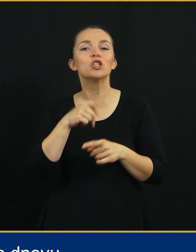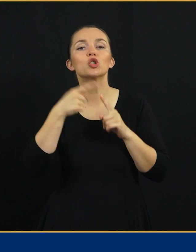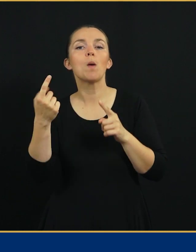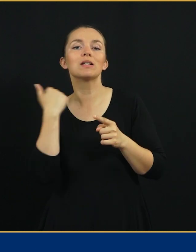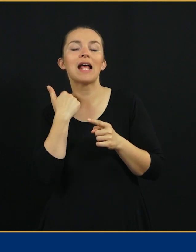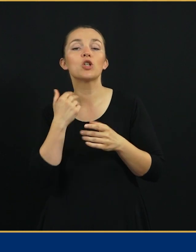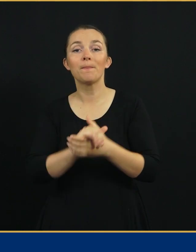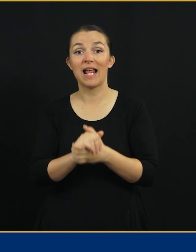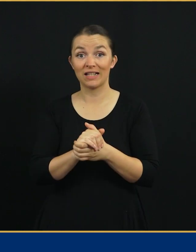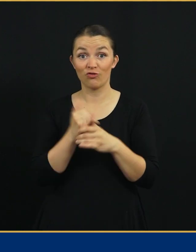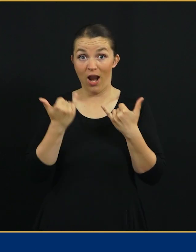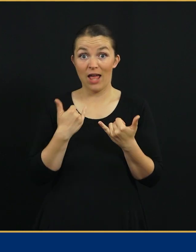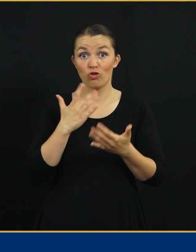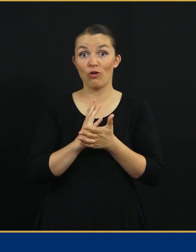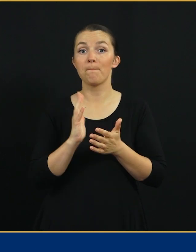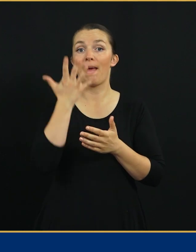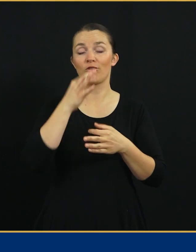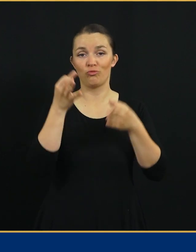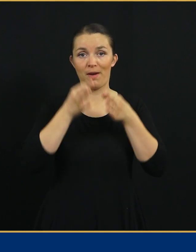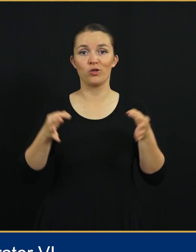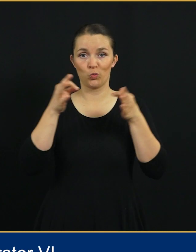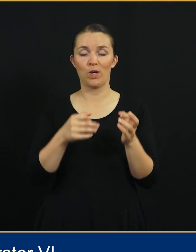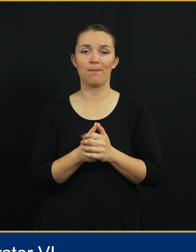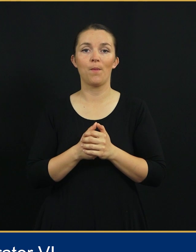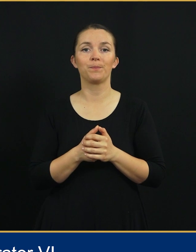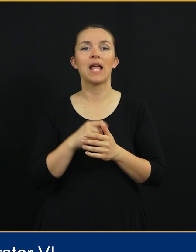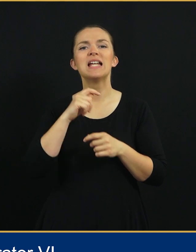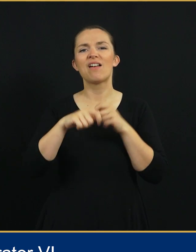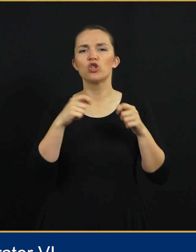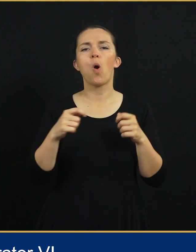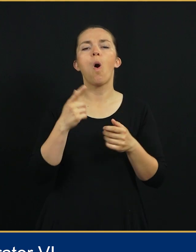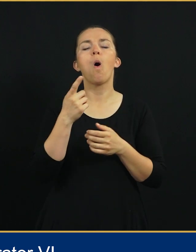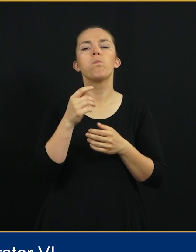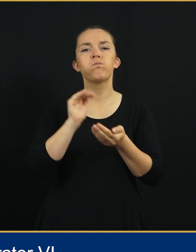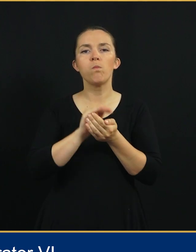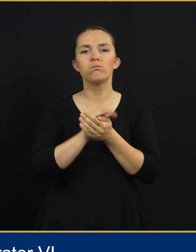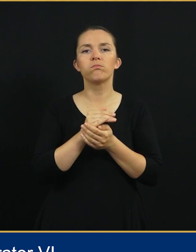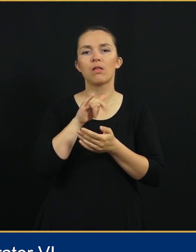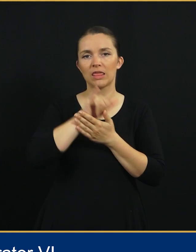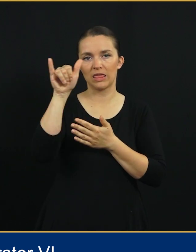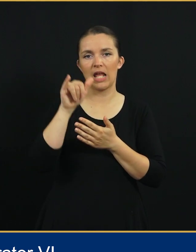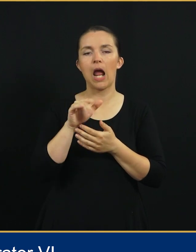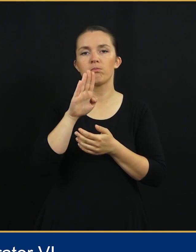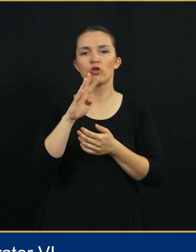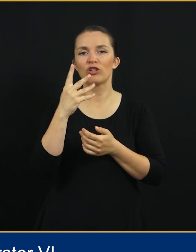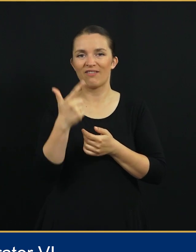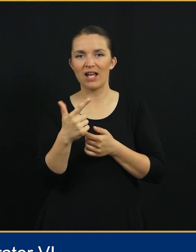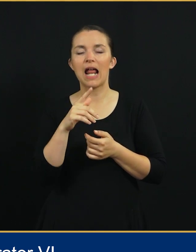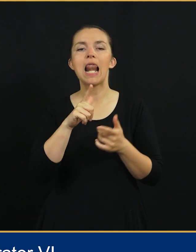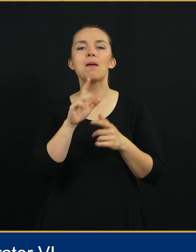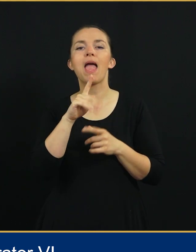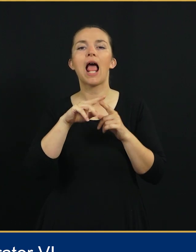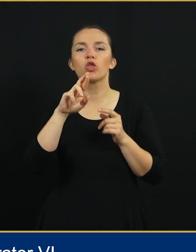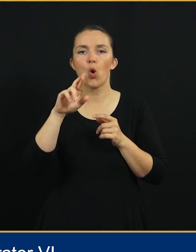prijateljstva, ki ga letos obeležujemo petič. Zavezniški bombnik B-24 Liberator 6